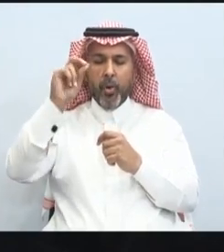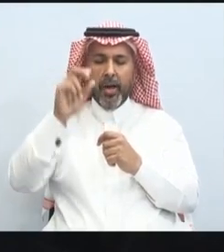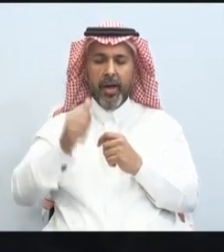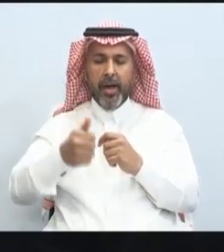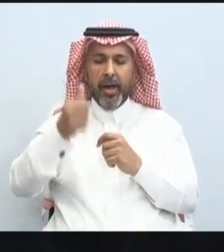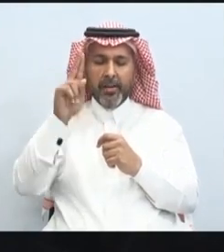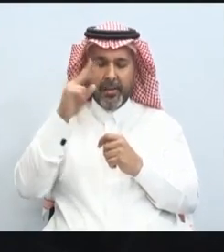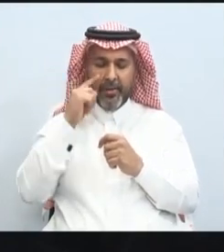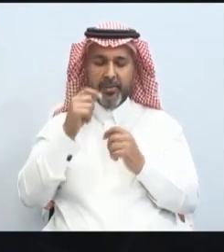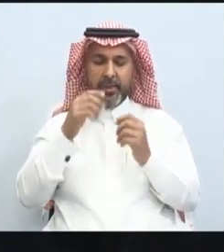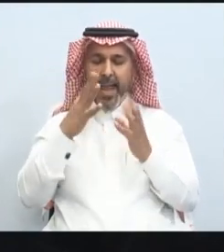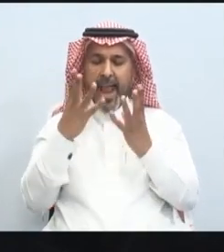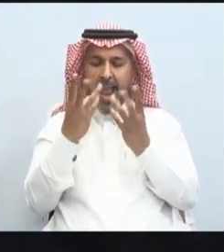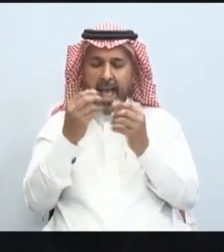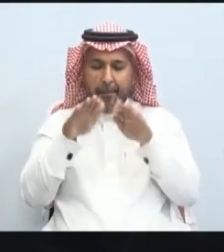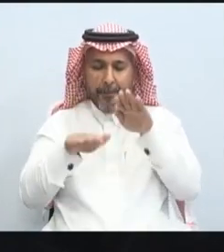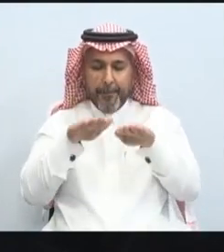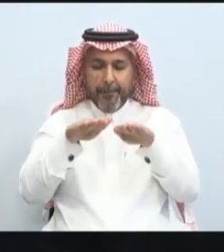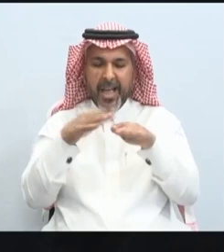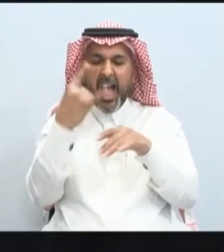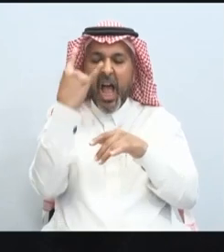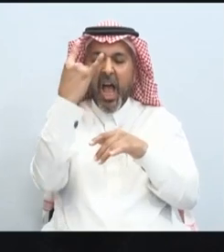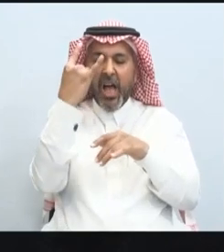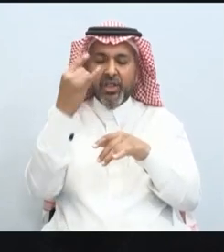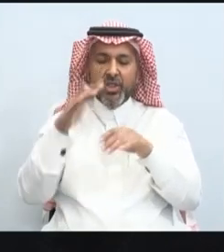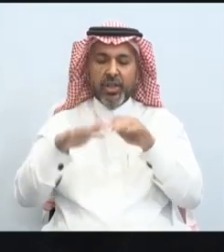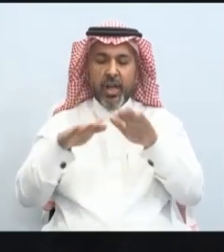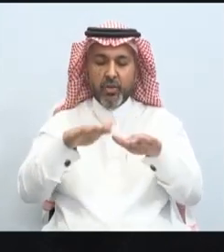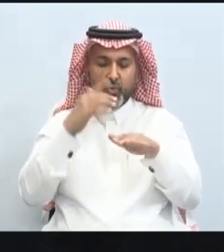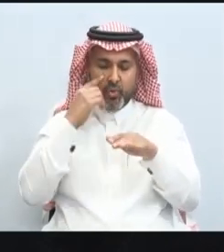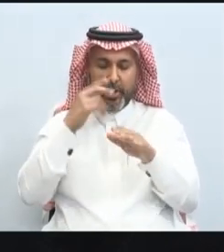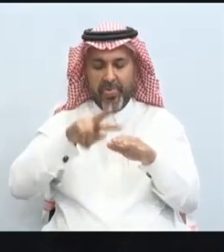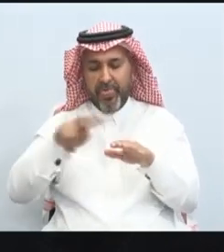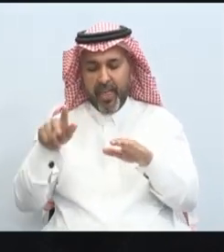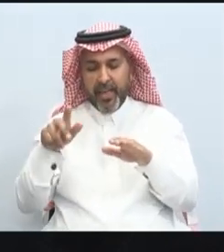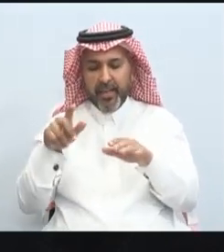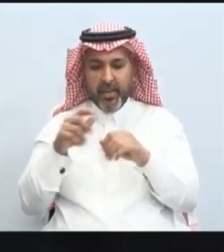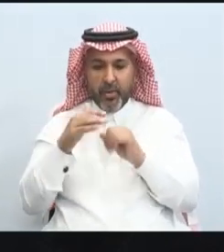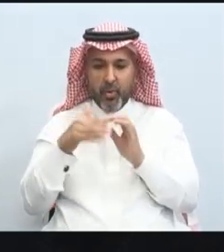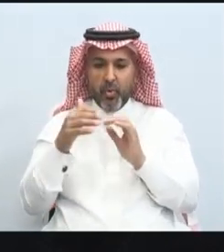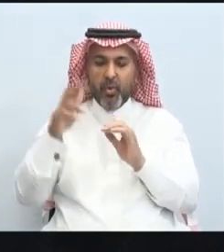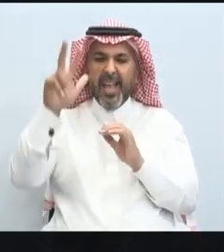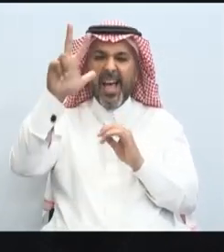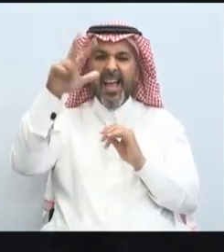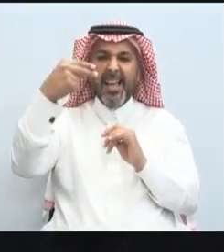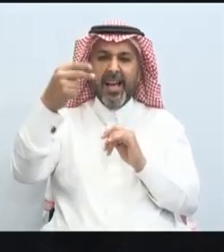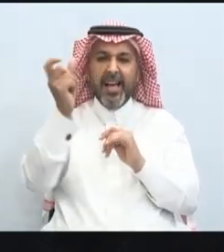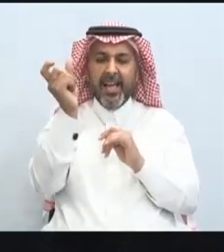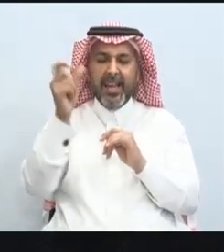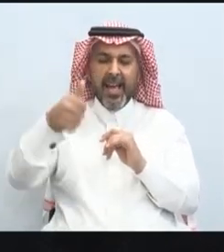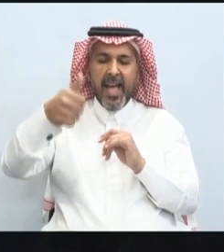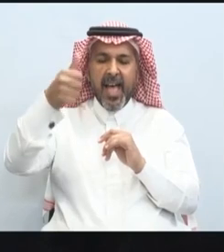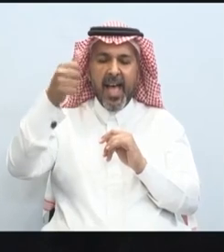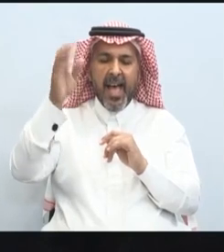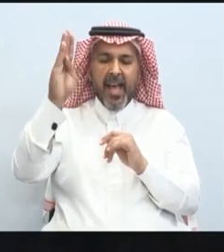المقدمه الاولى مقدمه الثانيه لكل العناكب عشره ارجل النتيجه لذا